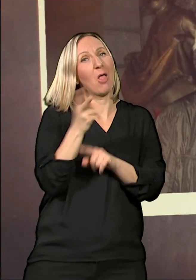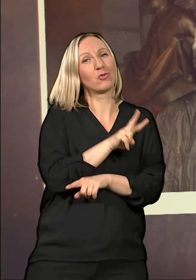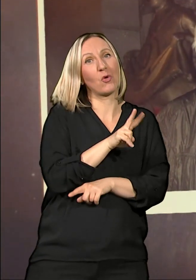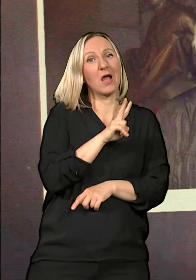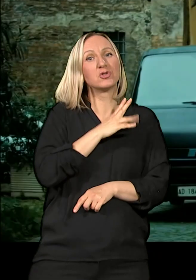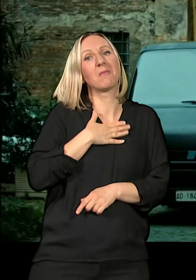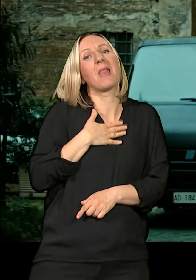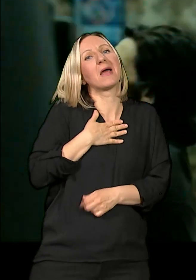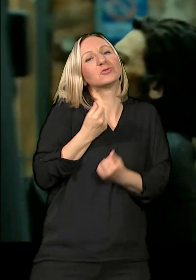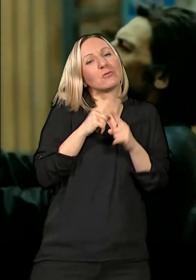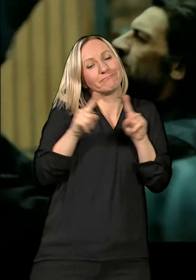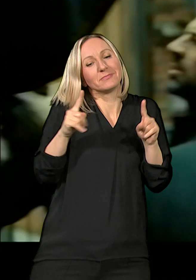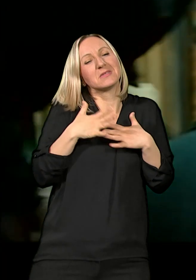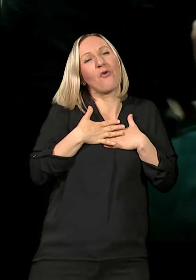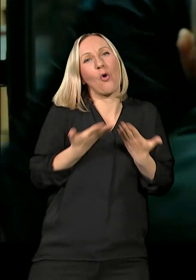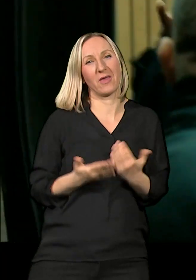nešto svoje.